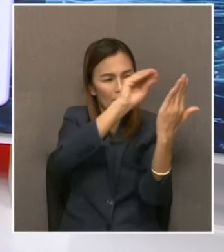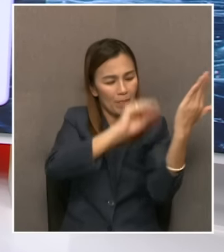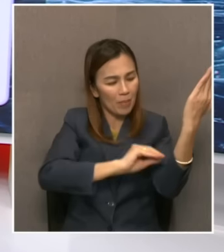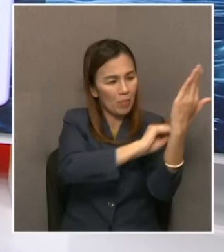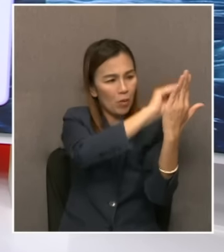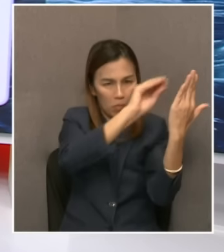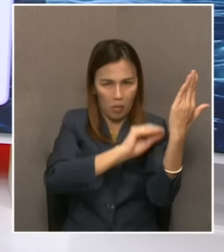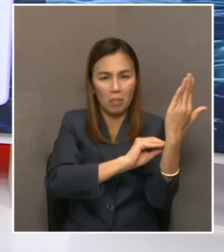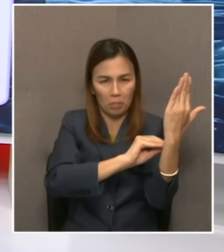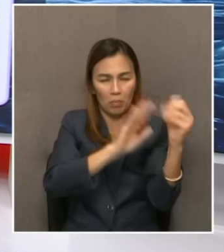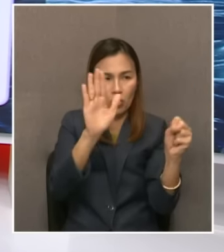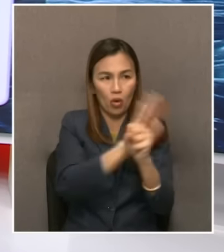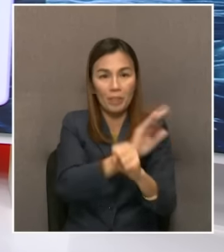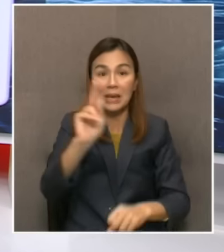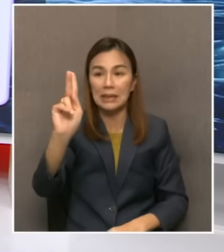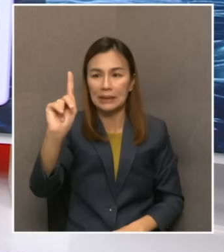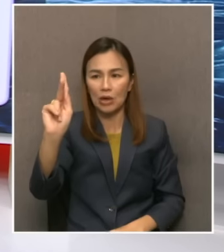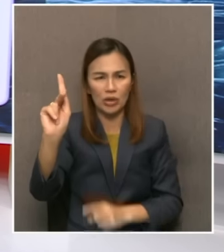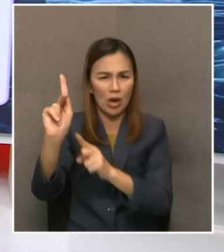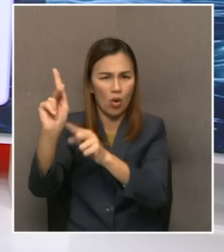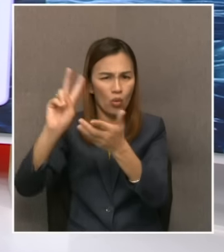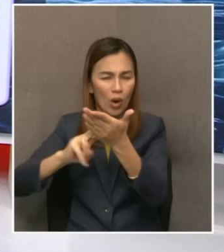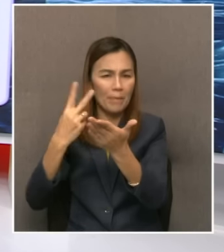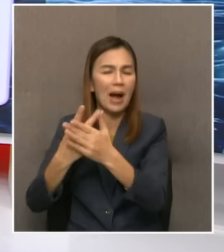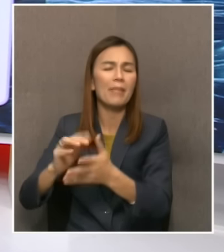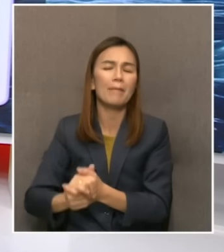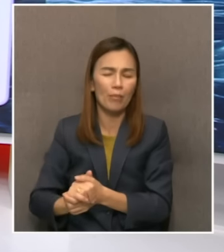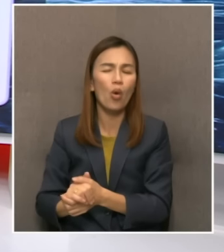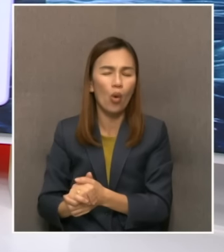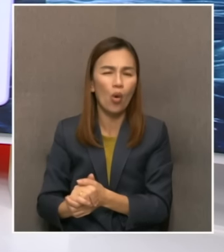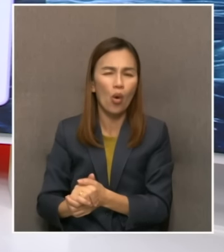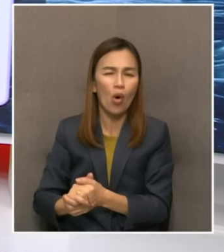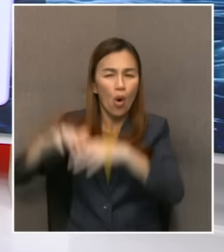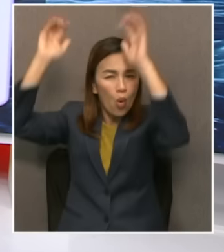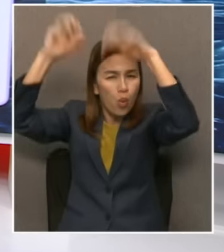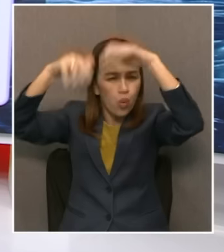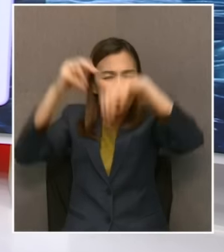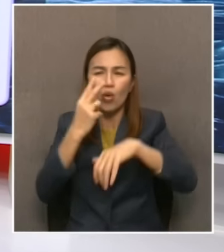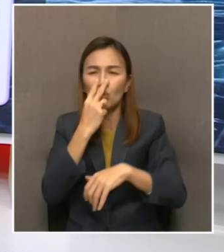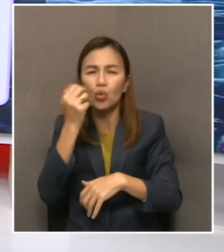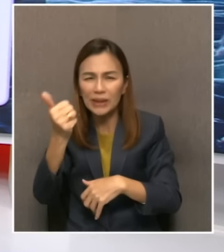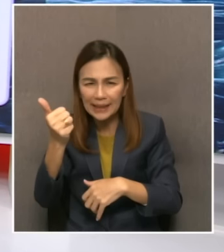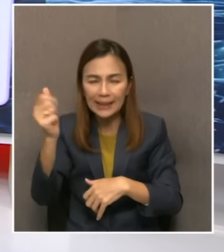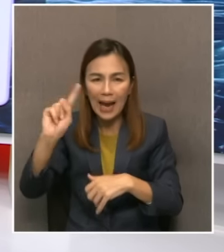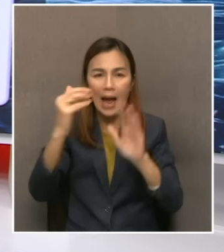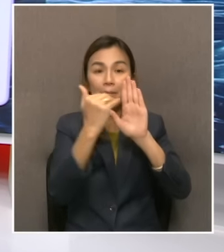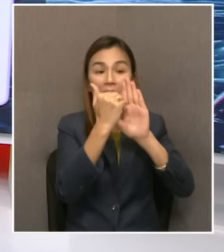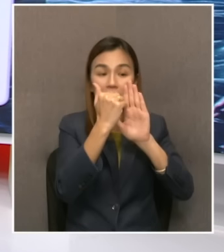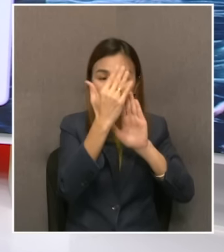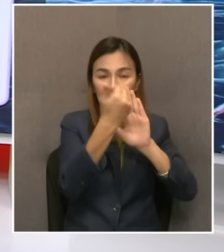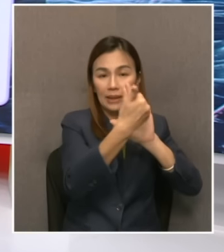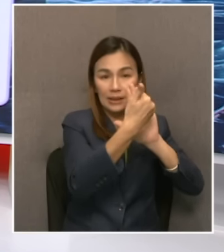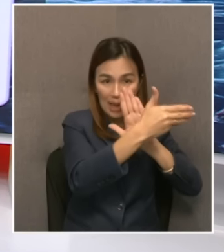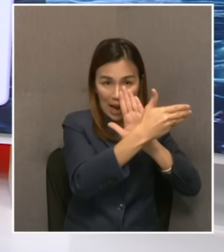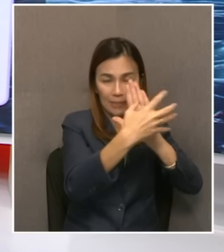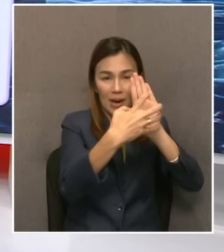ยแต่ว่าสีเขียวเนี่ยล่ะค่ะก็คือฝนปานกลางนะคะต้องเฝ้าระวังกันในพื้นที่ภาคเหนือภาคอีสานภ